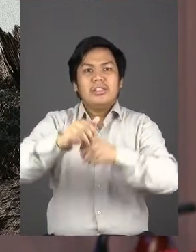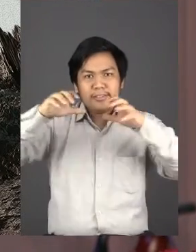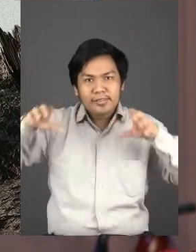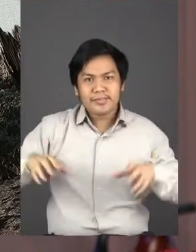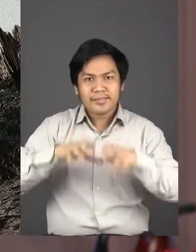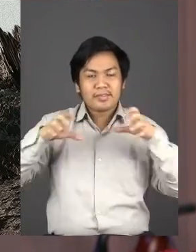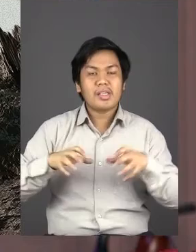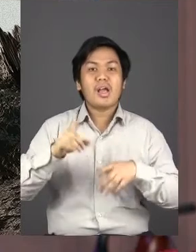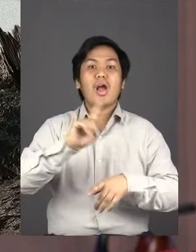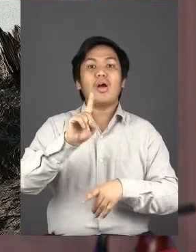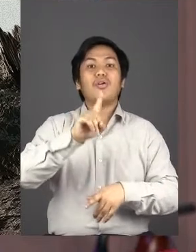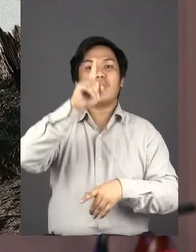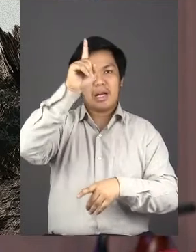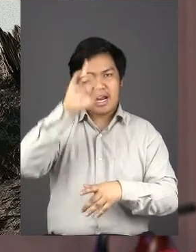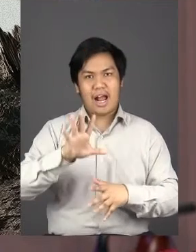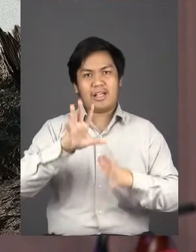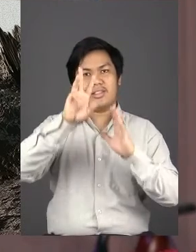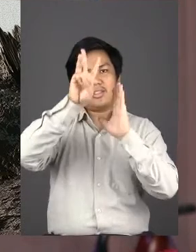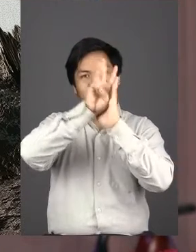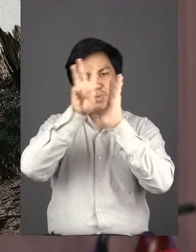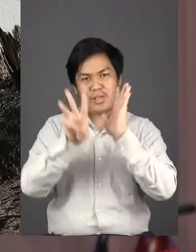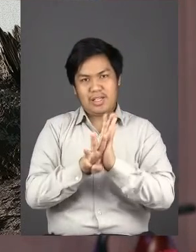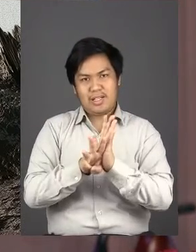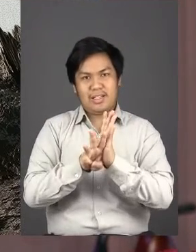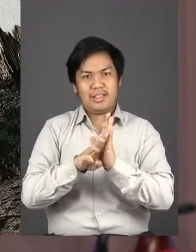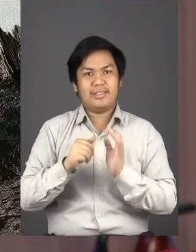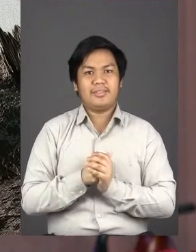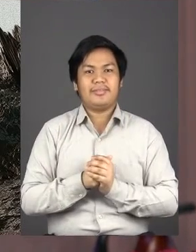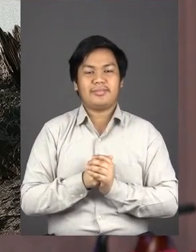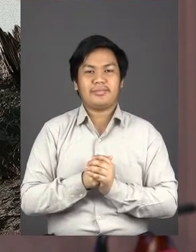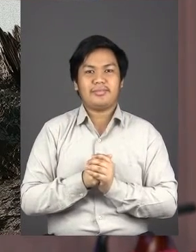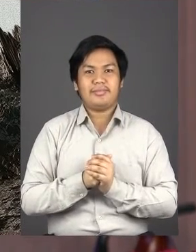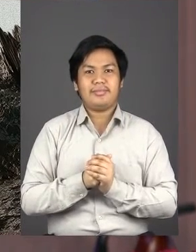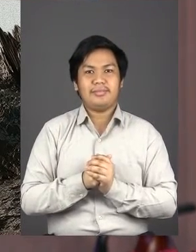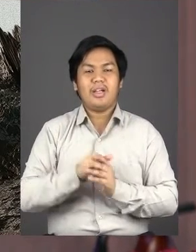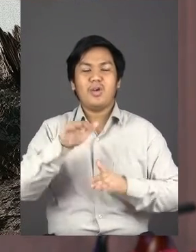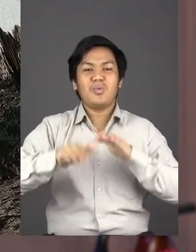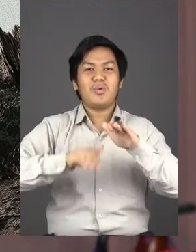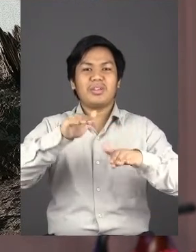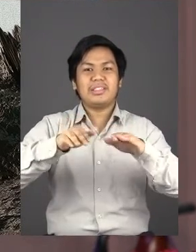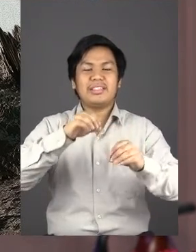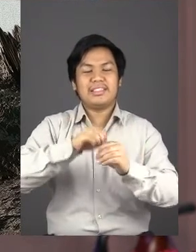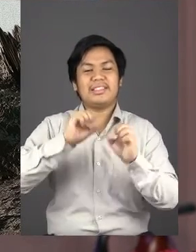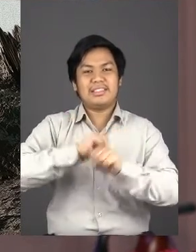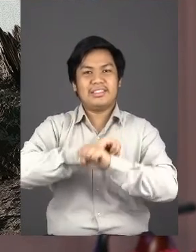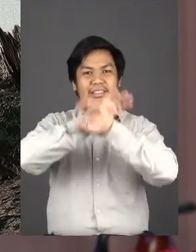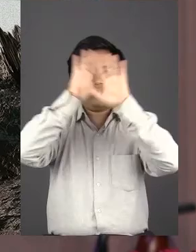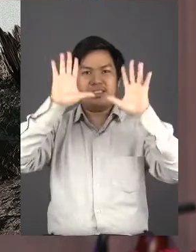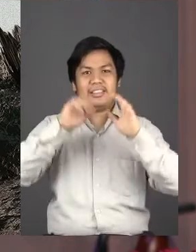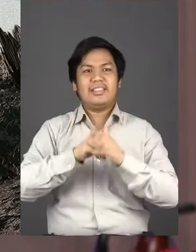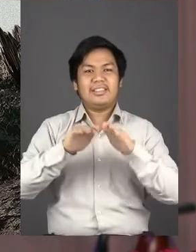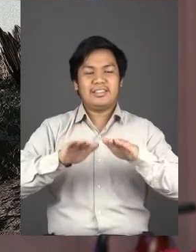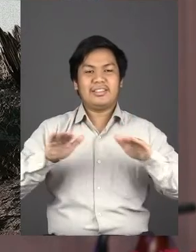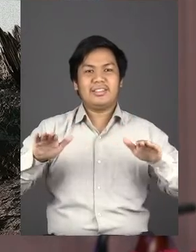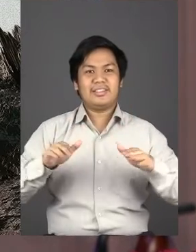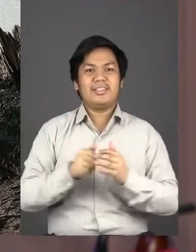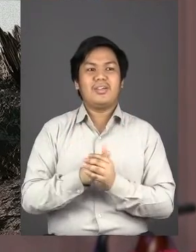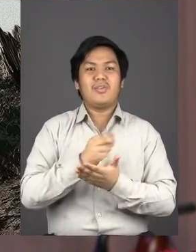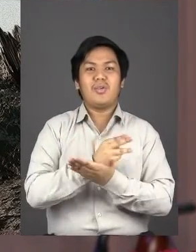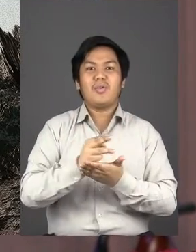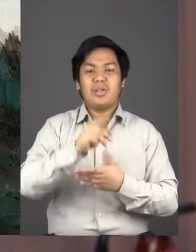gawin ang kagustuhan ng Diyos. Yun po ang lumalakad sa liwanag. Bilang mga anak ng banal na